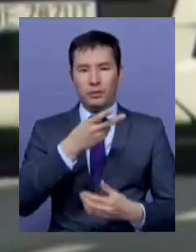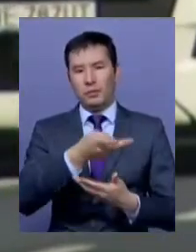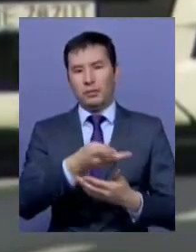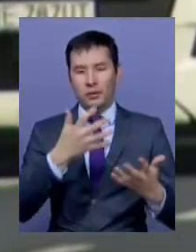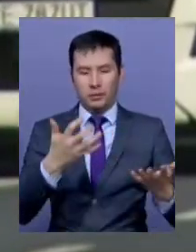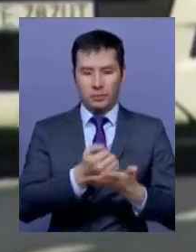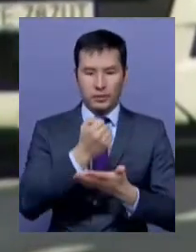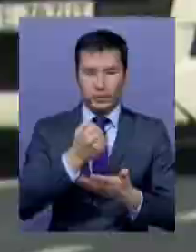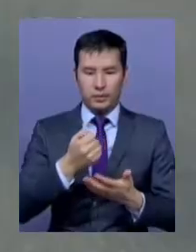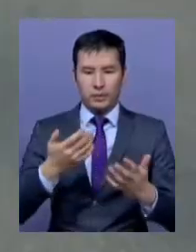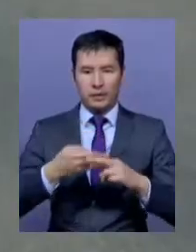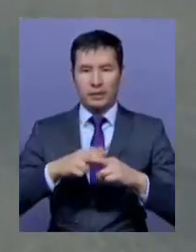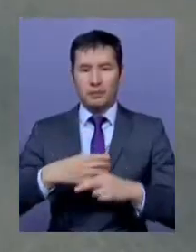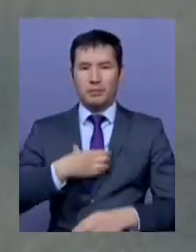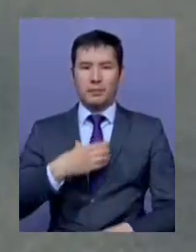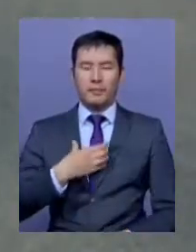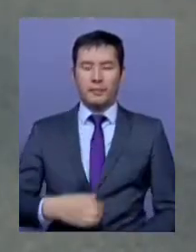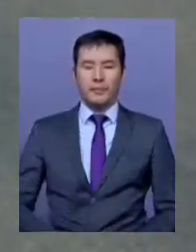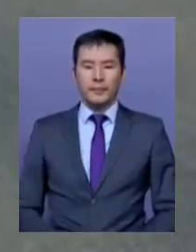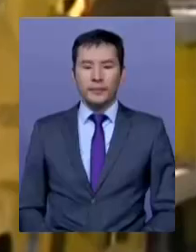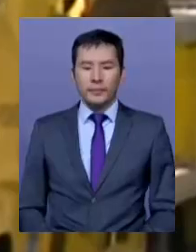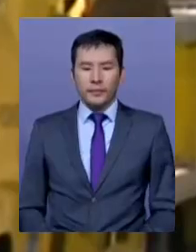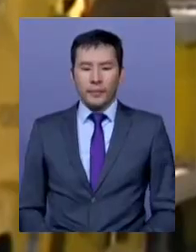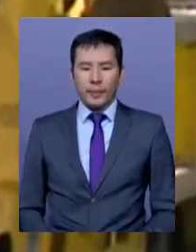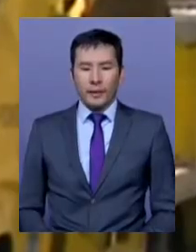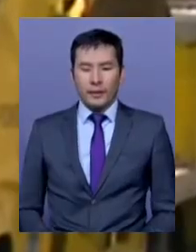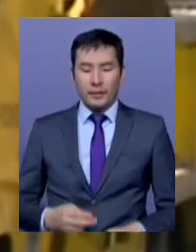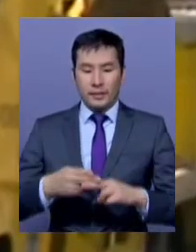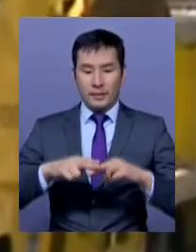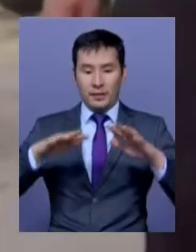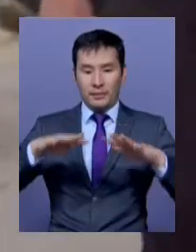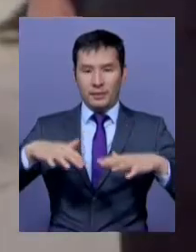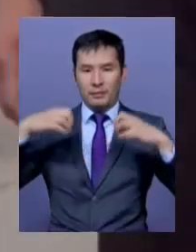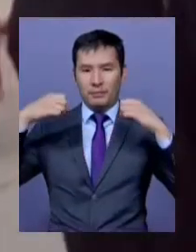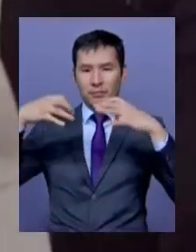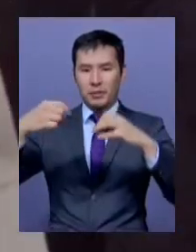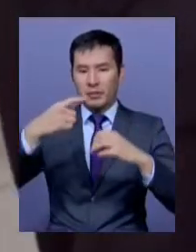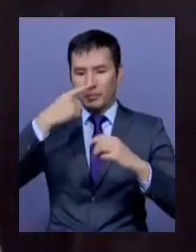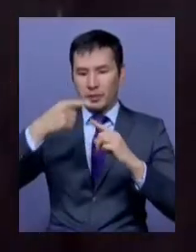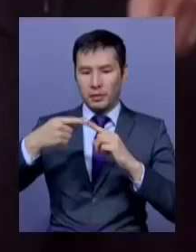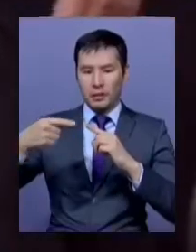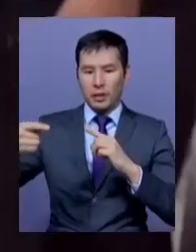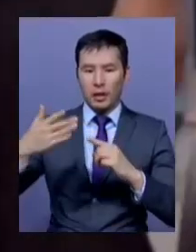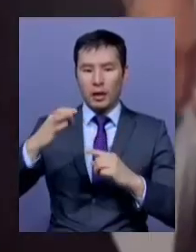аймақтың денсаулық сақтау саласы қиын жағдайға тап болуы мүмкін деп отыр. Ал Ұлыбританияда бір тәулікте 6 мыңнан астам адамнан